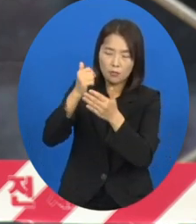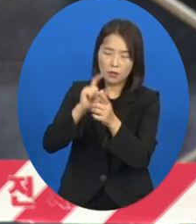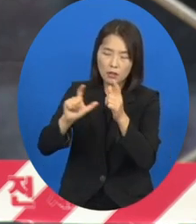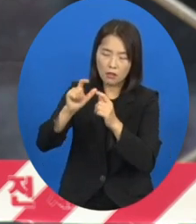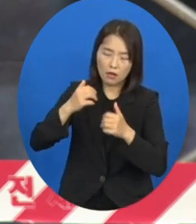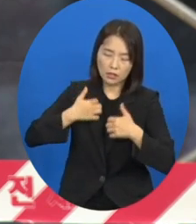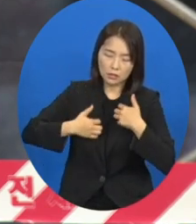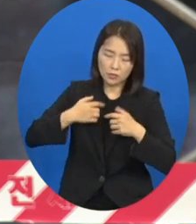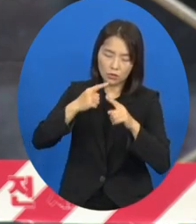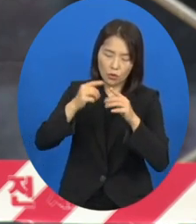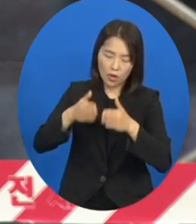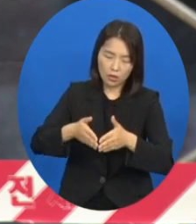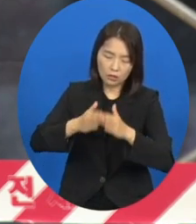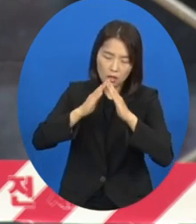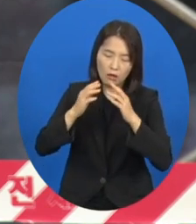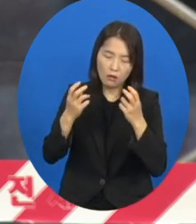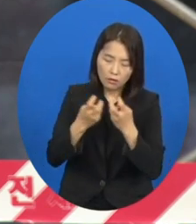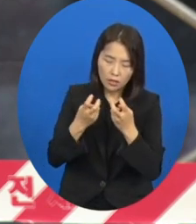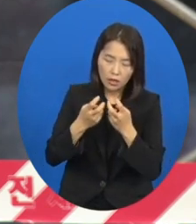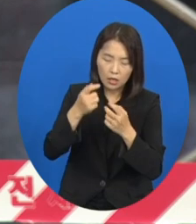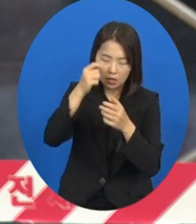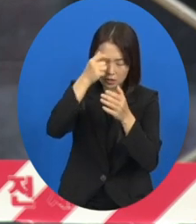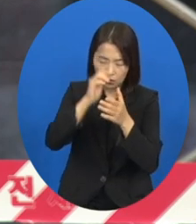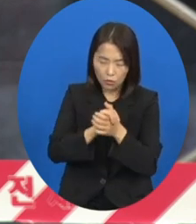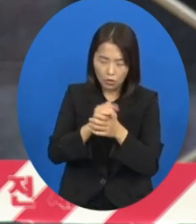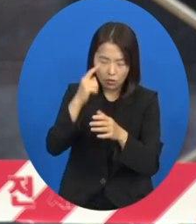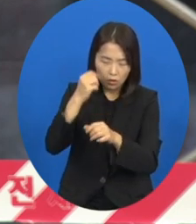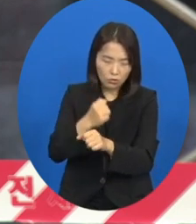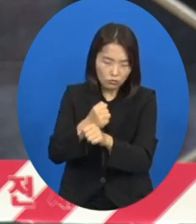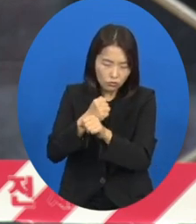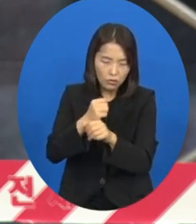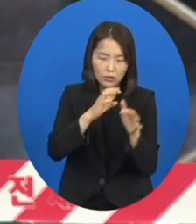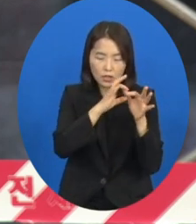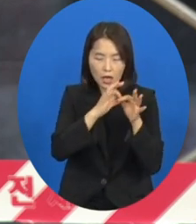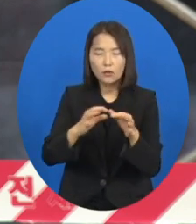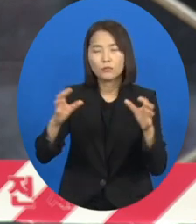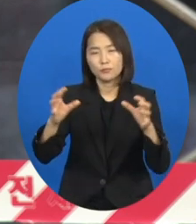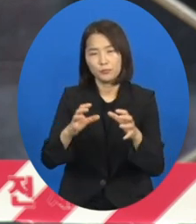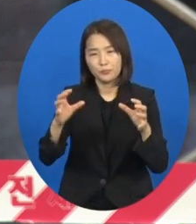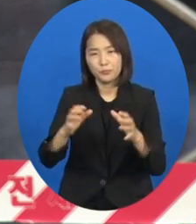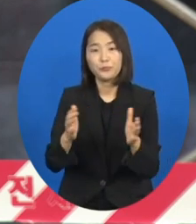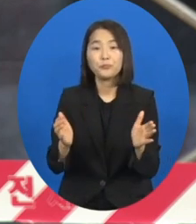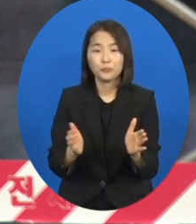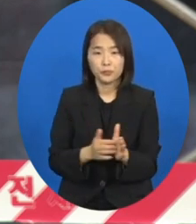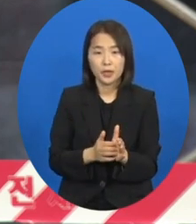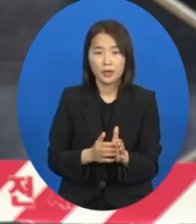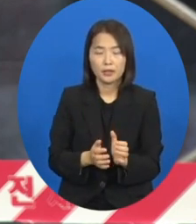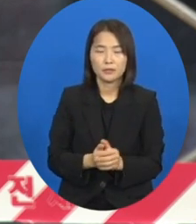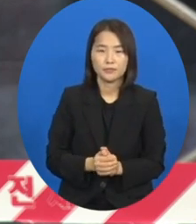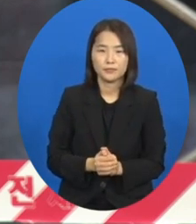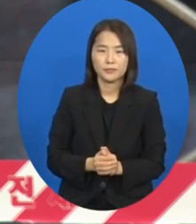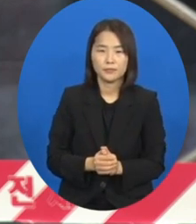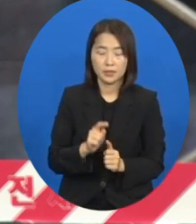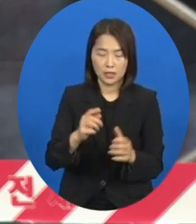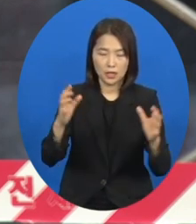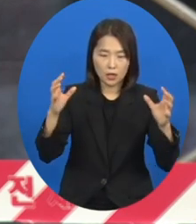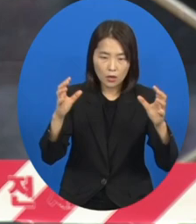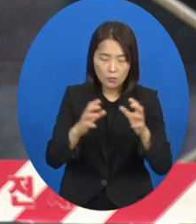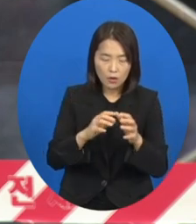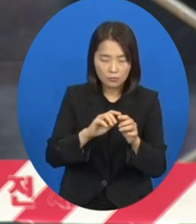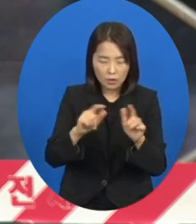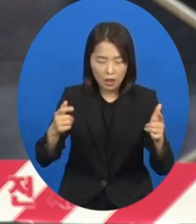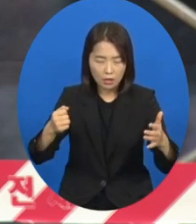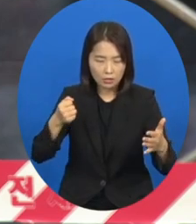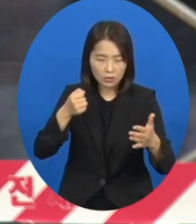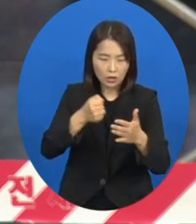세울까 기도하며 연구하며 계속 모임을 이뤄갔습니다. 그리고 이 모임의 여러 가지 결정을